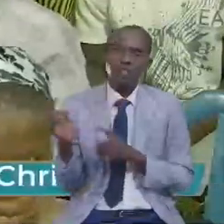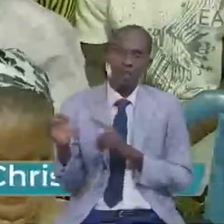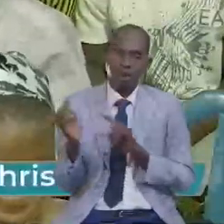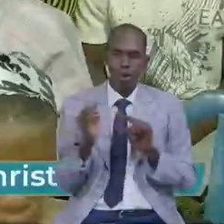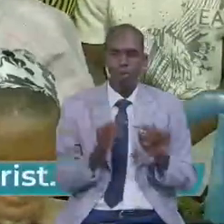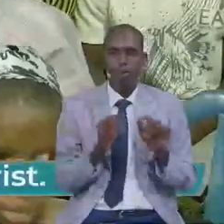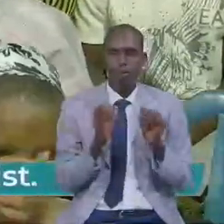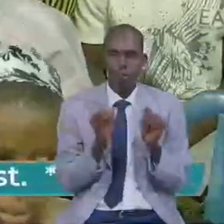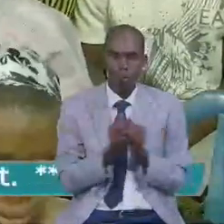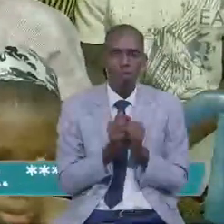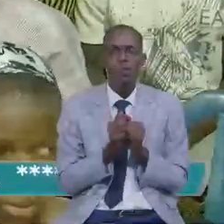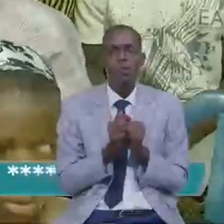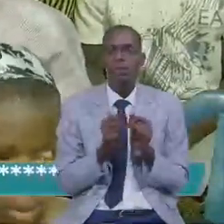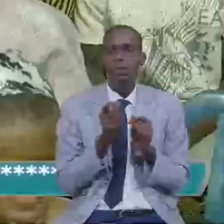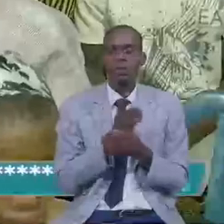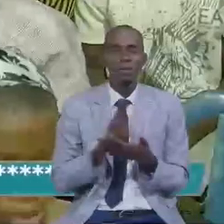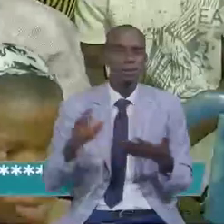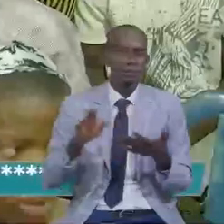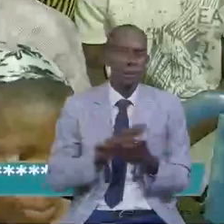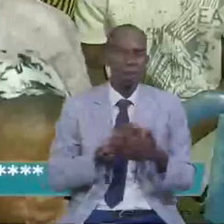avec l'onction surnaturelle ce soir.